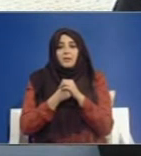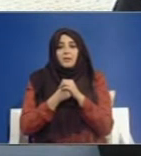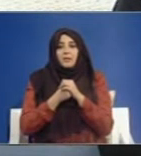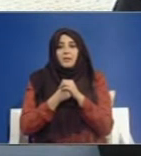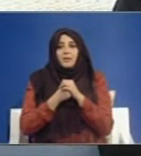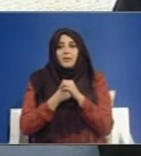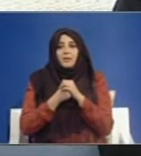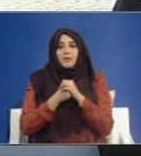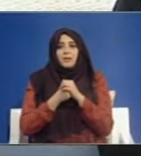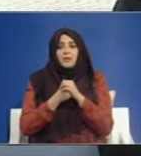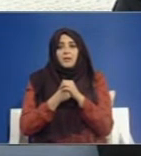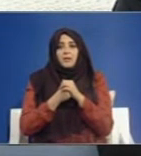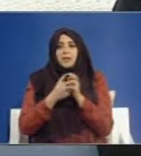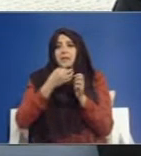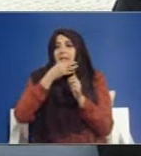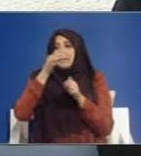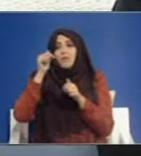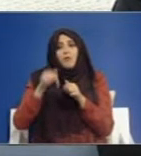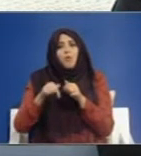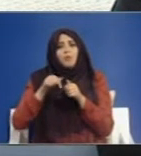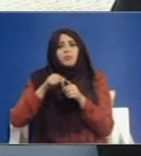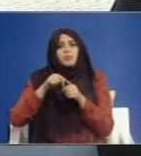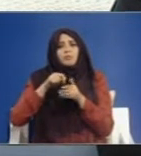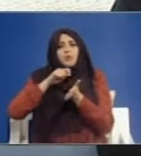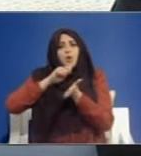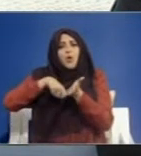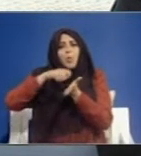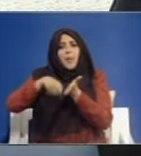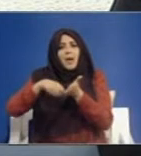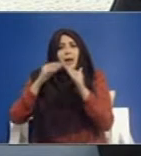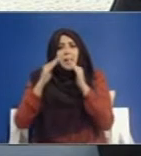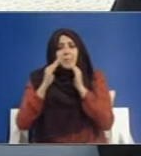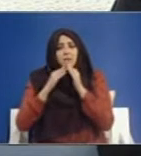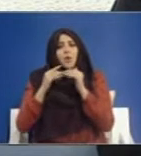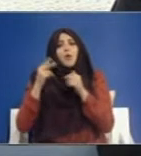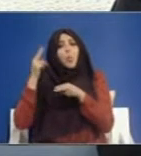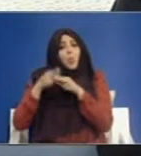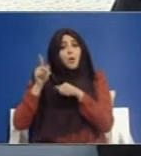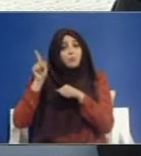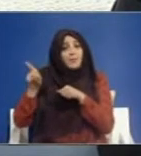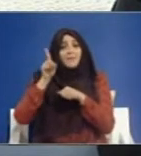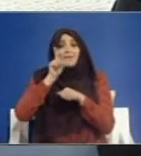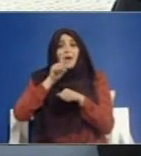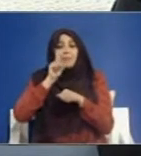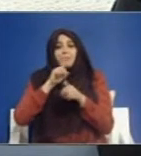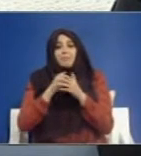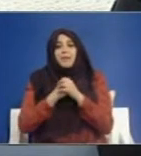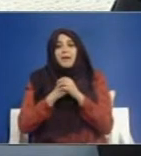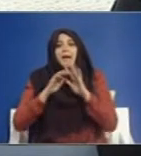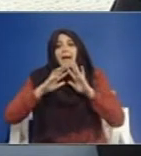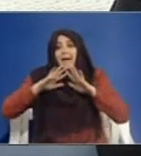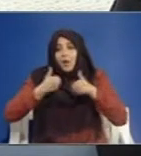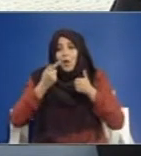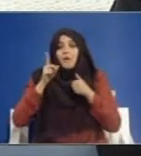لي الناس باللي لازم تديري العقد على اسمك. العقد تاع الدار. تاع الدار. أما ليتك راجلي راح